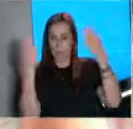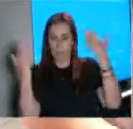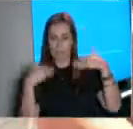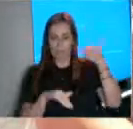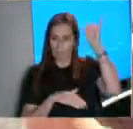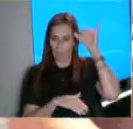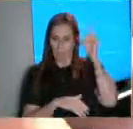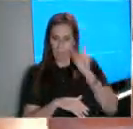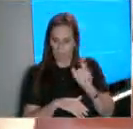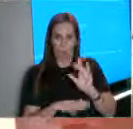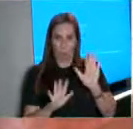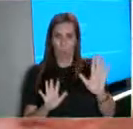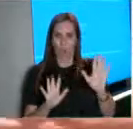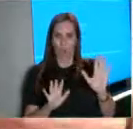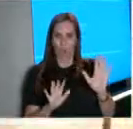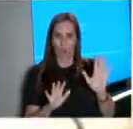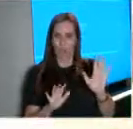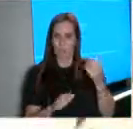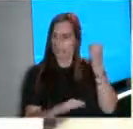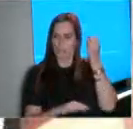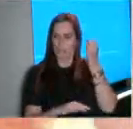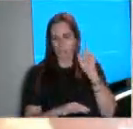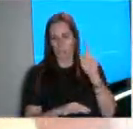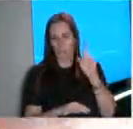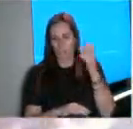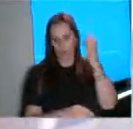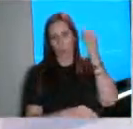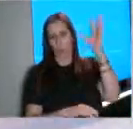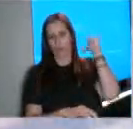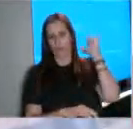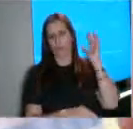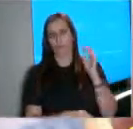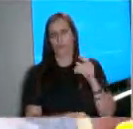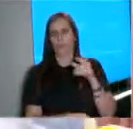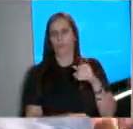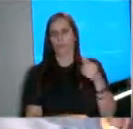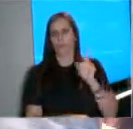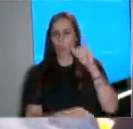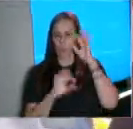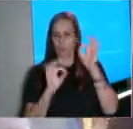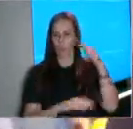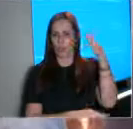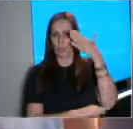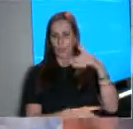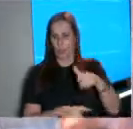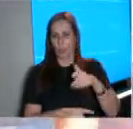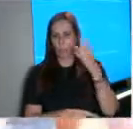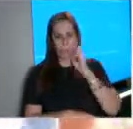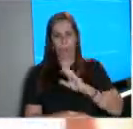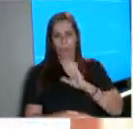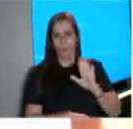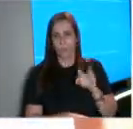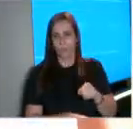מצרים וירדן, זה לא חרטה אחת גדולה. זה לא הגיוני שמדינה תחיה ככה, בושה